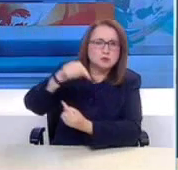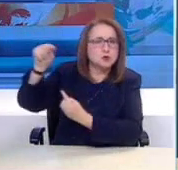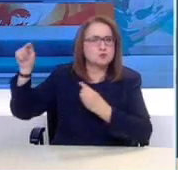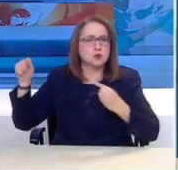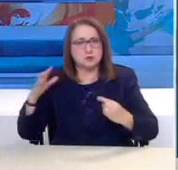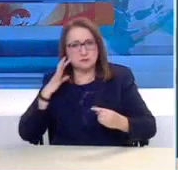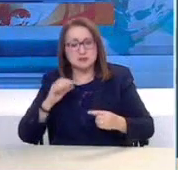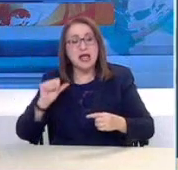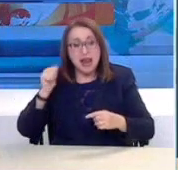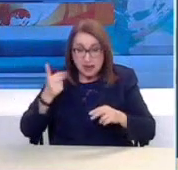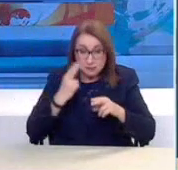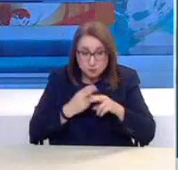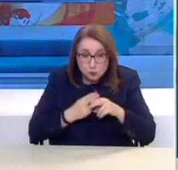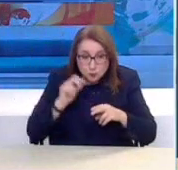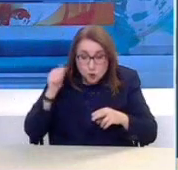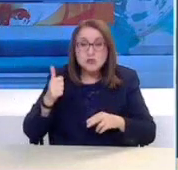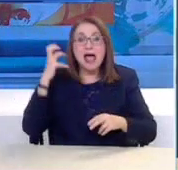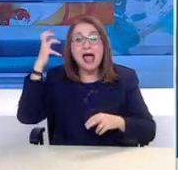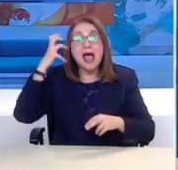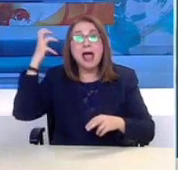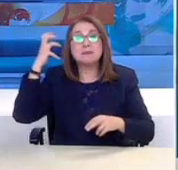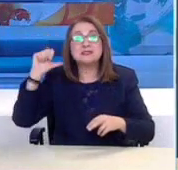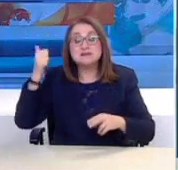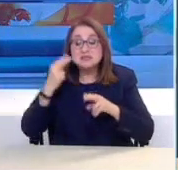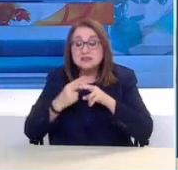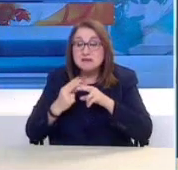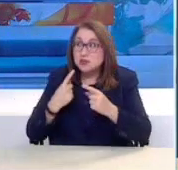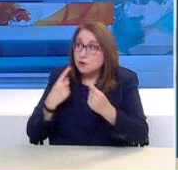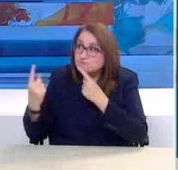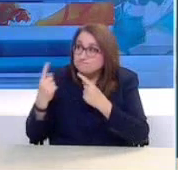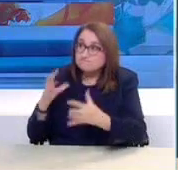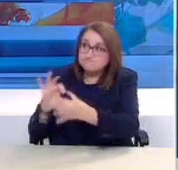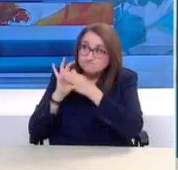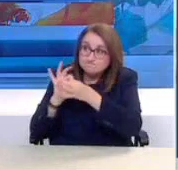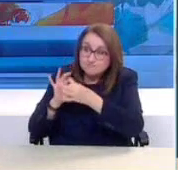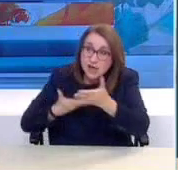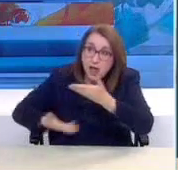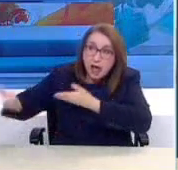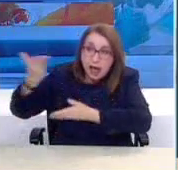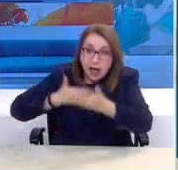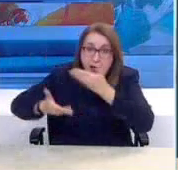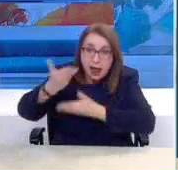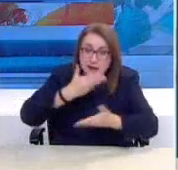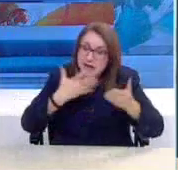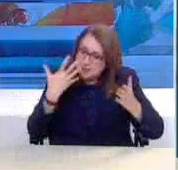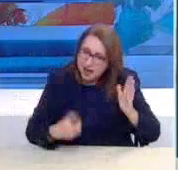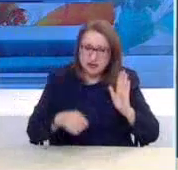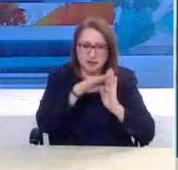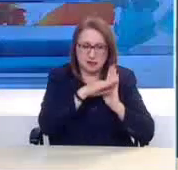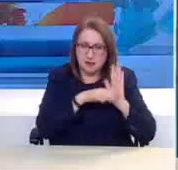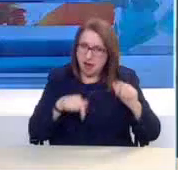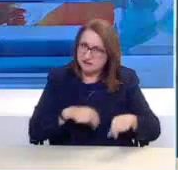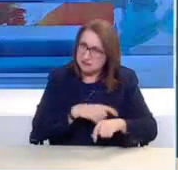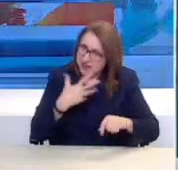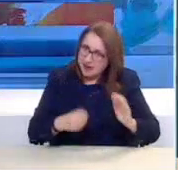στην επιστήμη, τον σεβασμό και την αλληλεγγύη μεταξύ κρατών. Προφανώς, παρόμοιοι χάρτες θα αναθεωρούνται με βάση επιστημονικές γνώσεις,